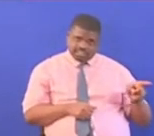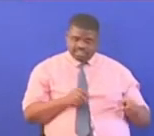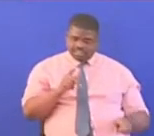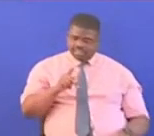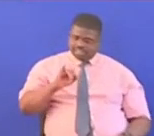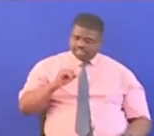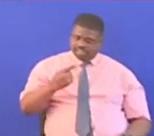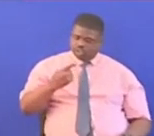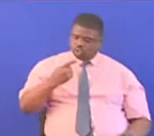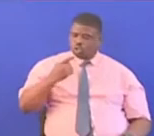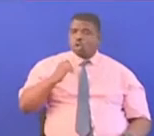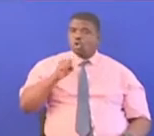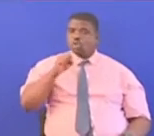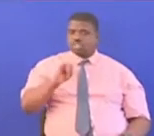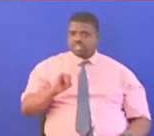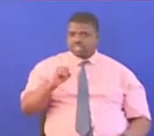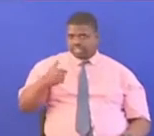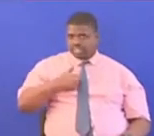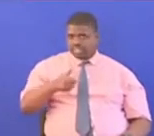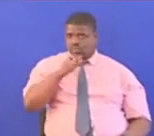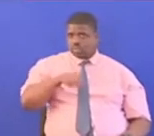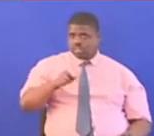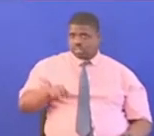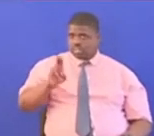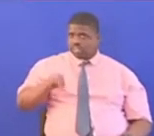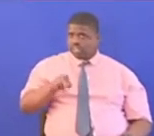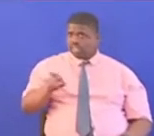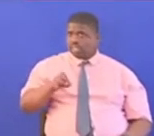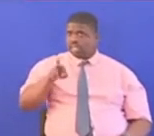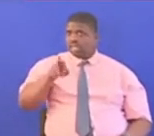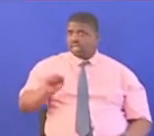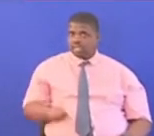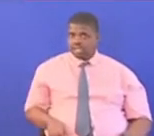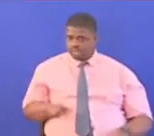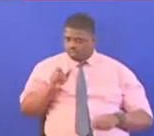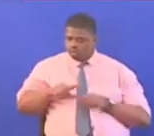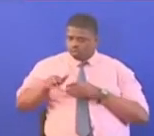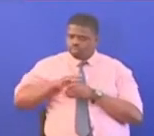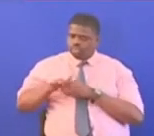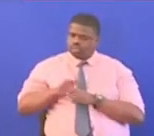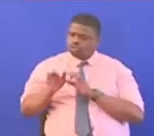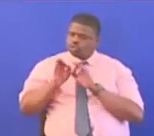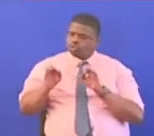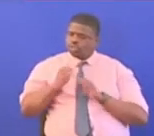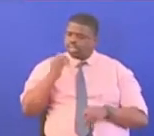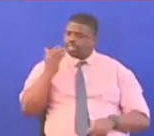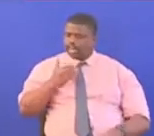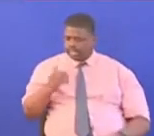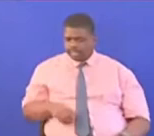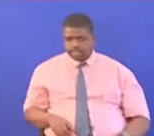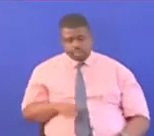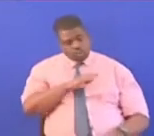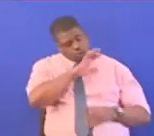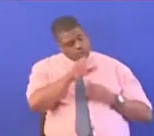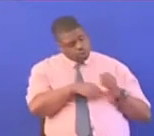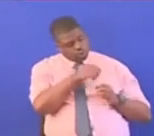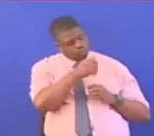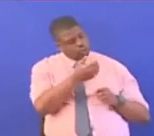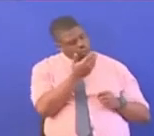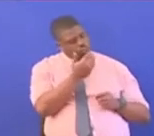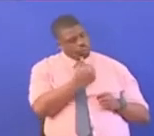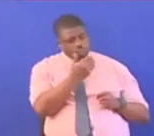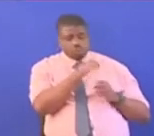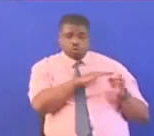Kigosi. Sisi wananchi wa Ngara ni watumiaji wazuri sana wa asali. Asali yote tunayotumia Ngara